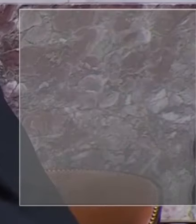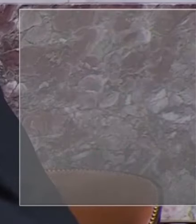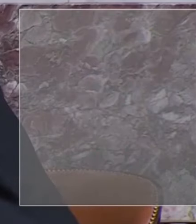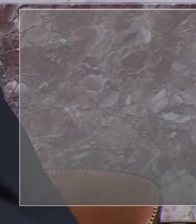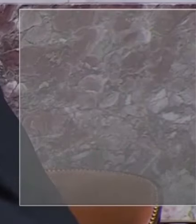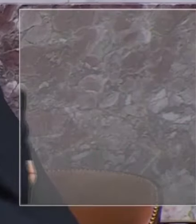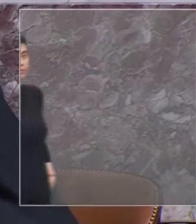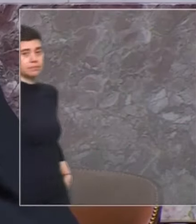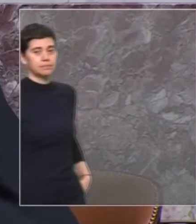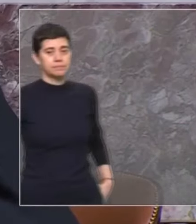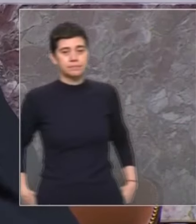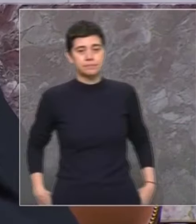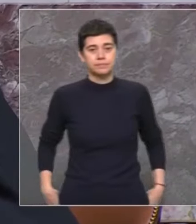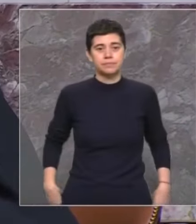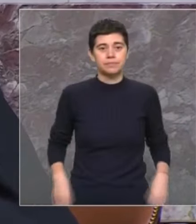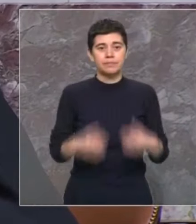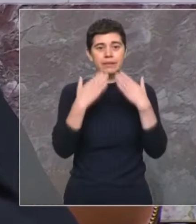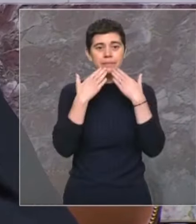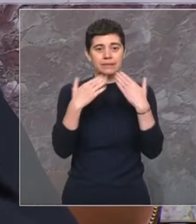nationale je vous remercie madame la ministre